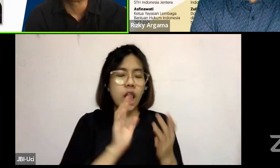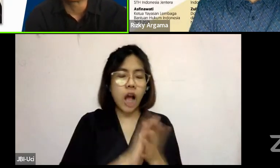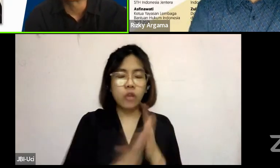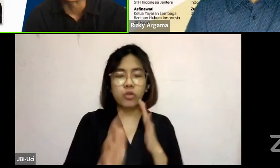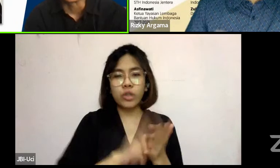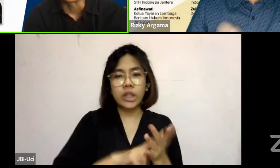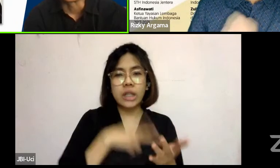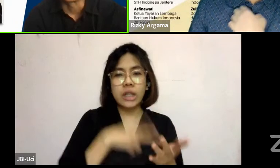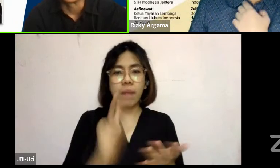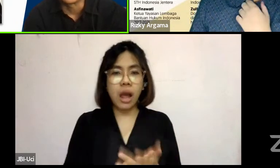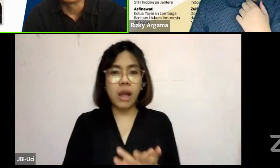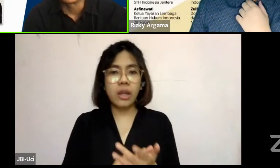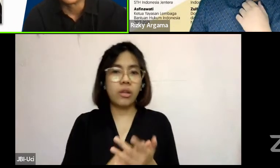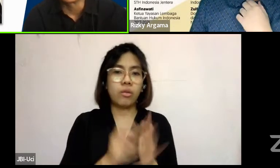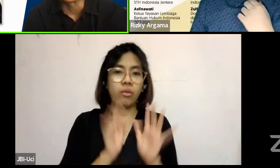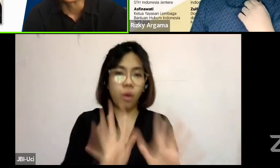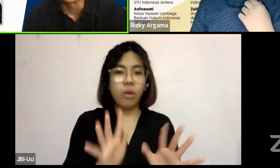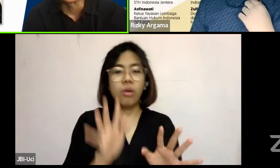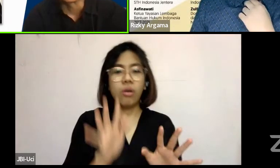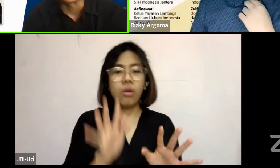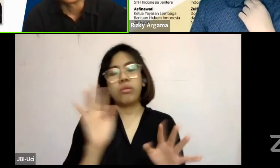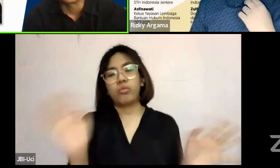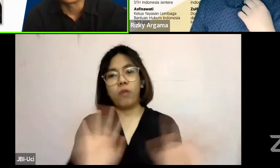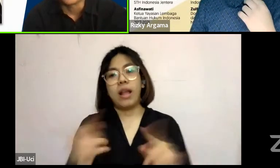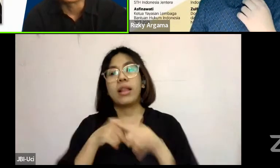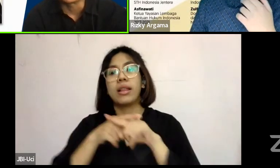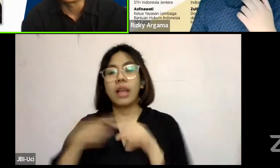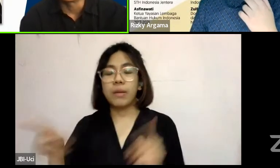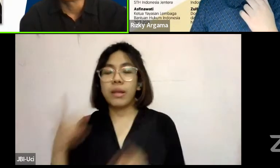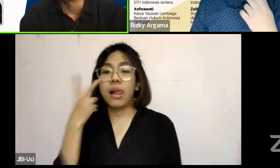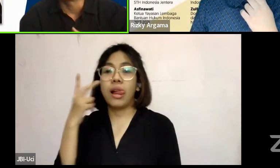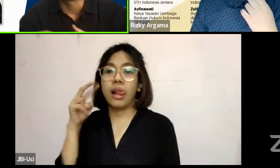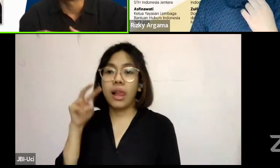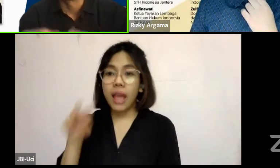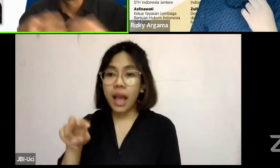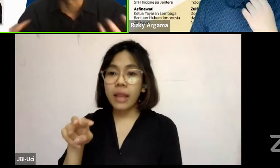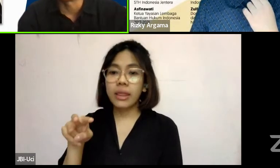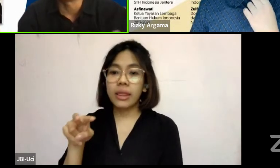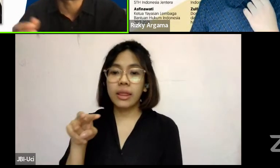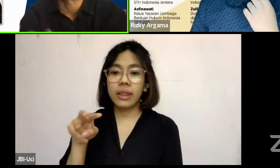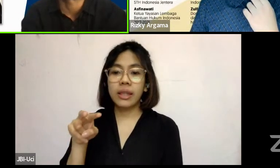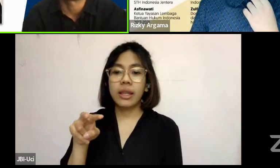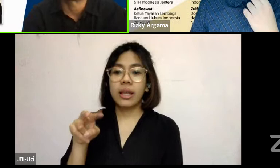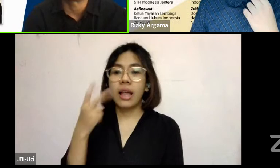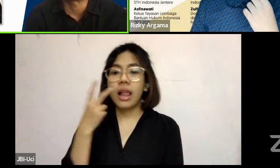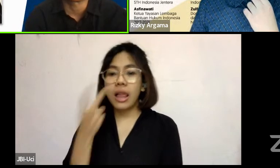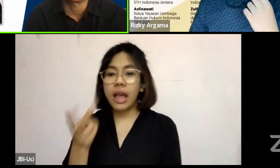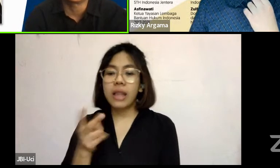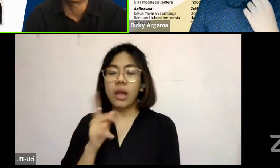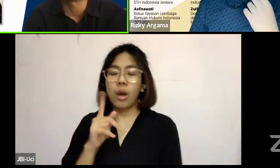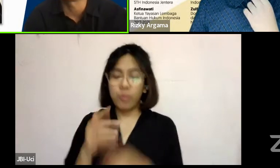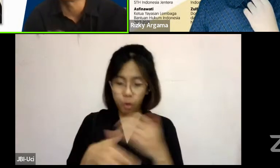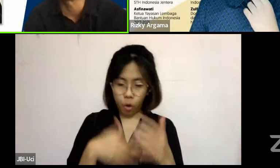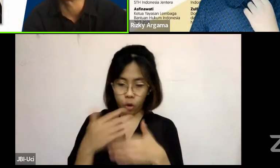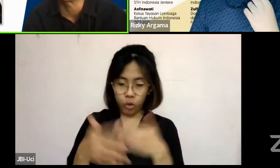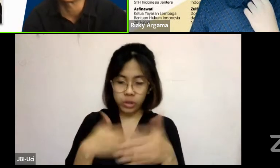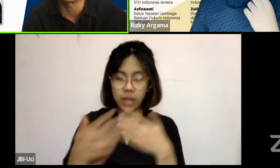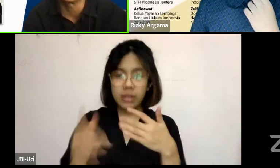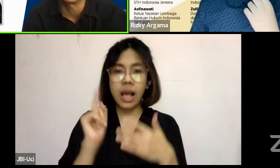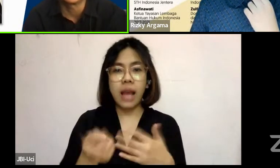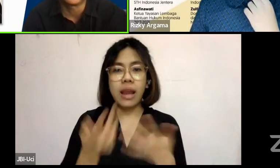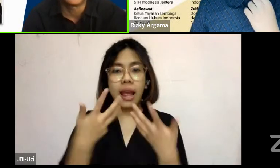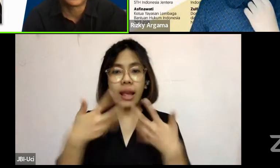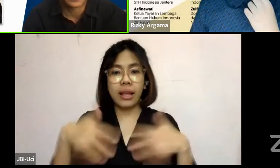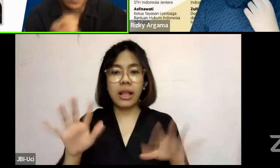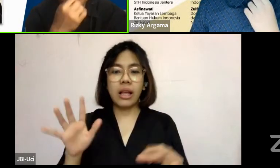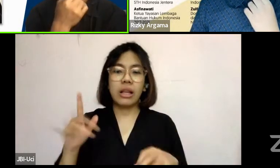tapi juga melihat apa yang hilang dalam prosesnya getina saya dalam waktu yang